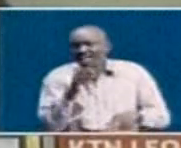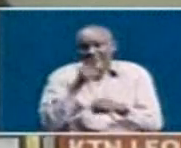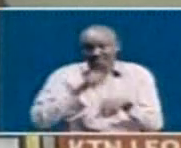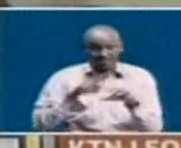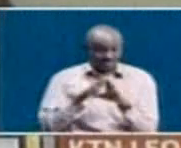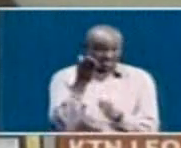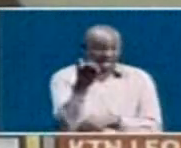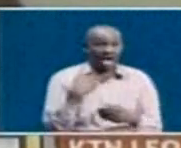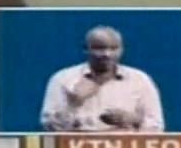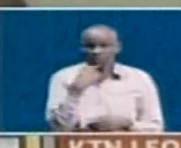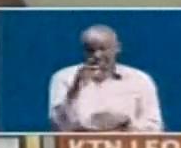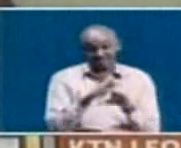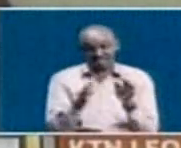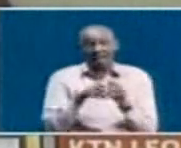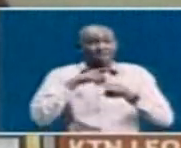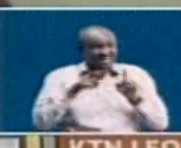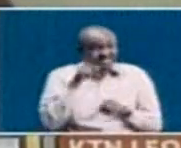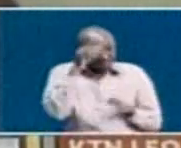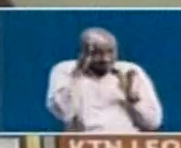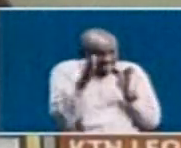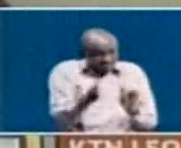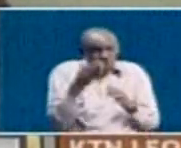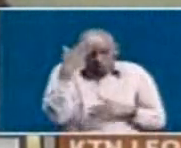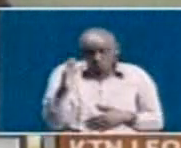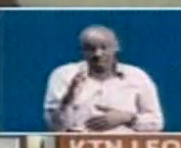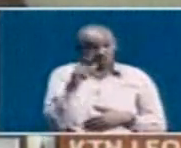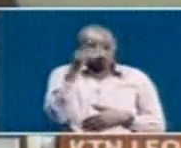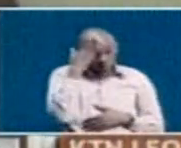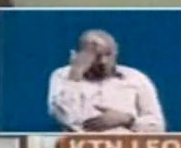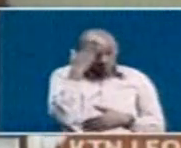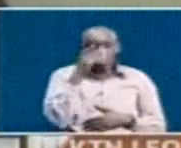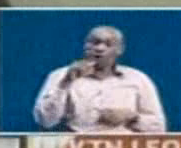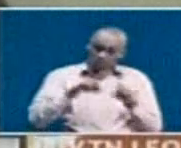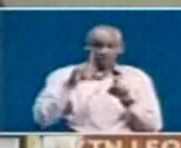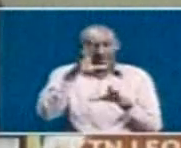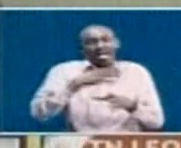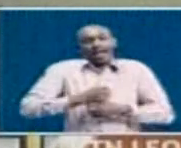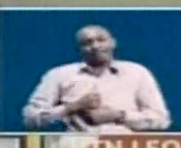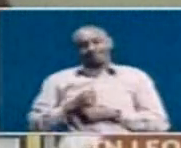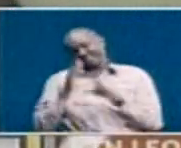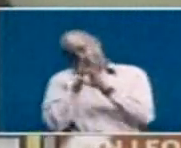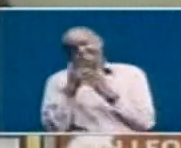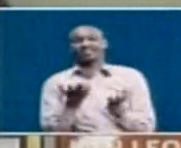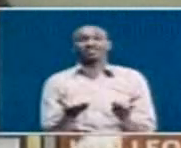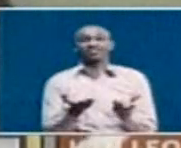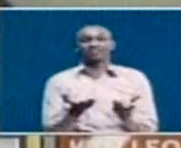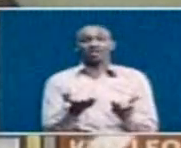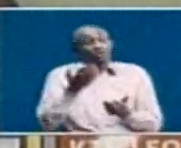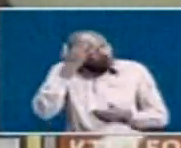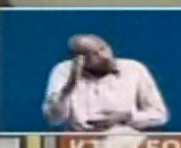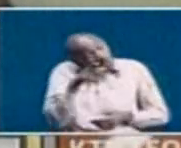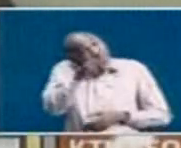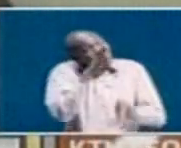Huyo sawa, unaweza mwambia kitu chake. Lakini yule ambaye hataki na kitu chake, pia wewe chako dada fiche, manake uwezi